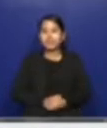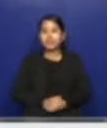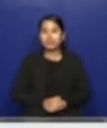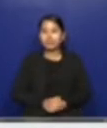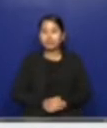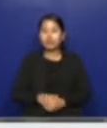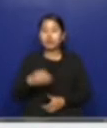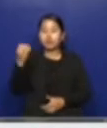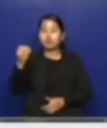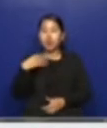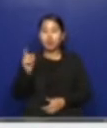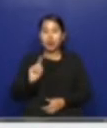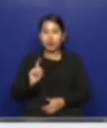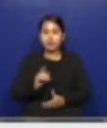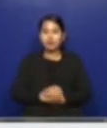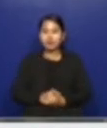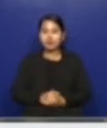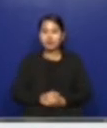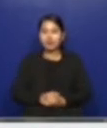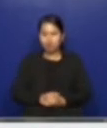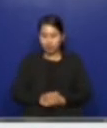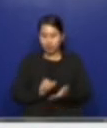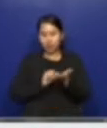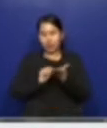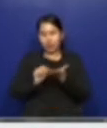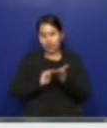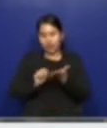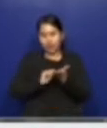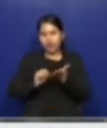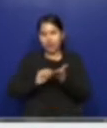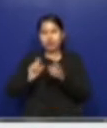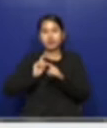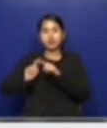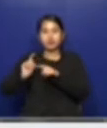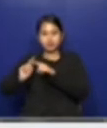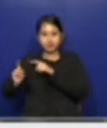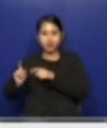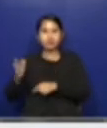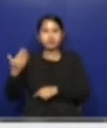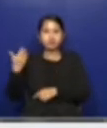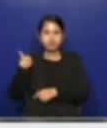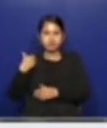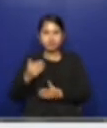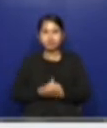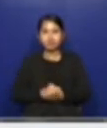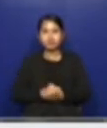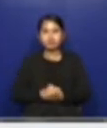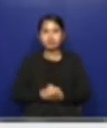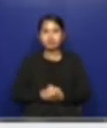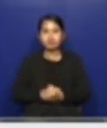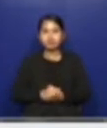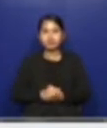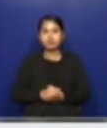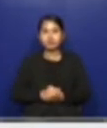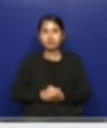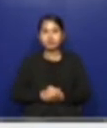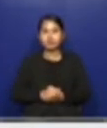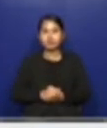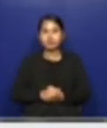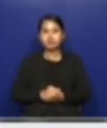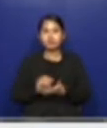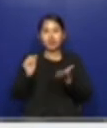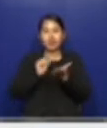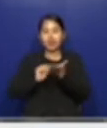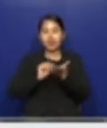ท่านบอกว่าท่านได้แก้ไขโน่นนี่นั่นโดยแก้ไขปัญห